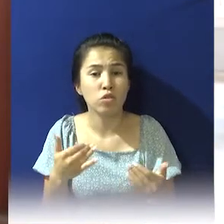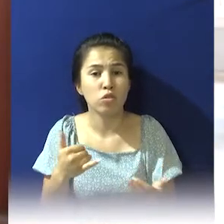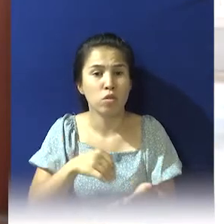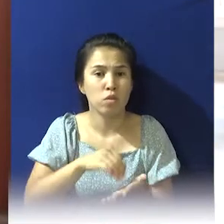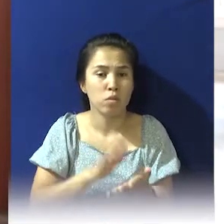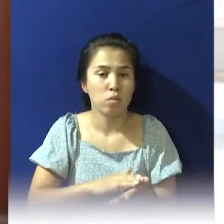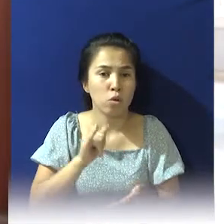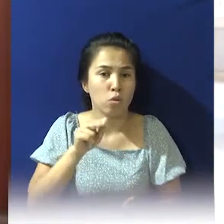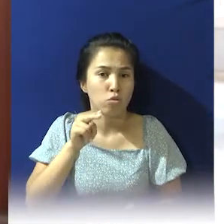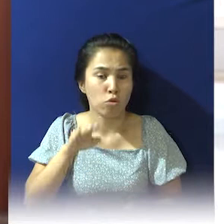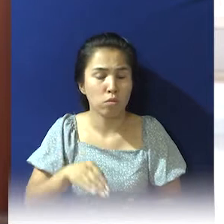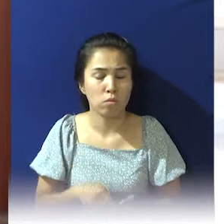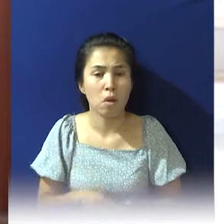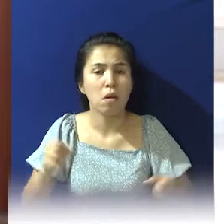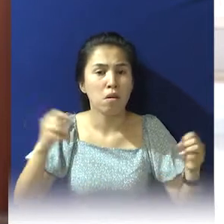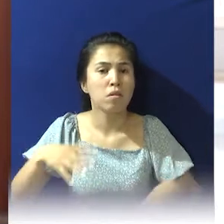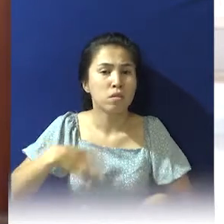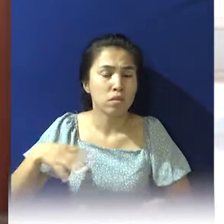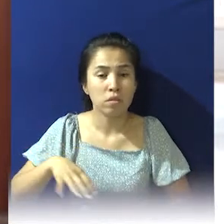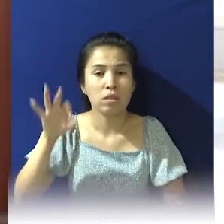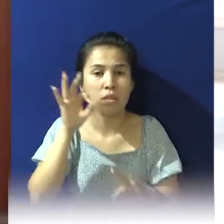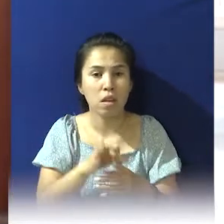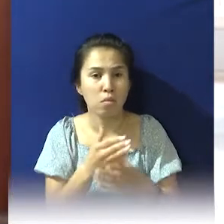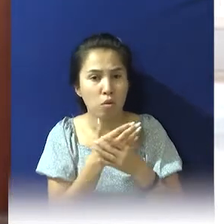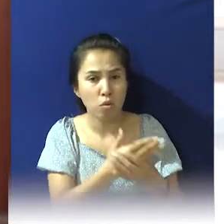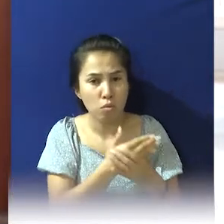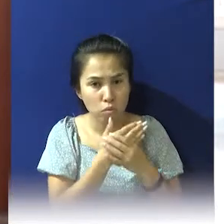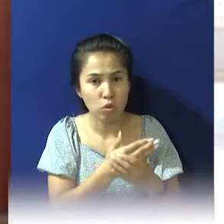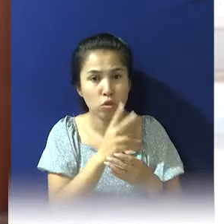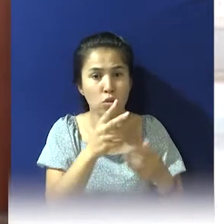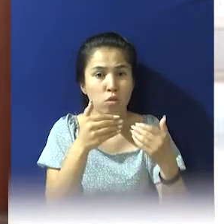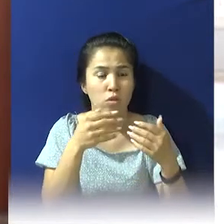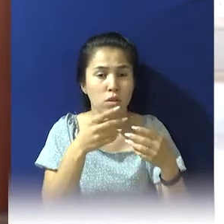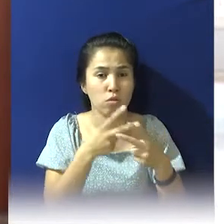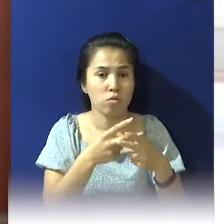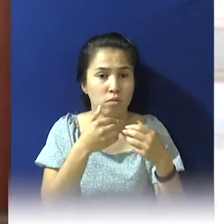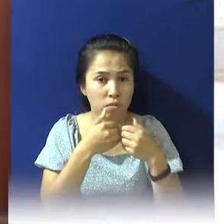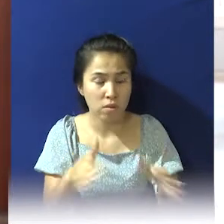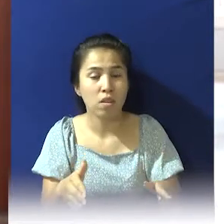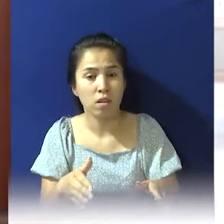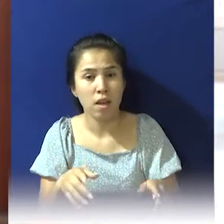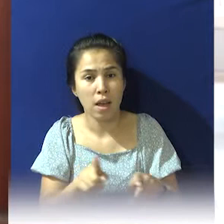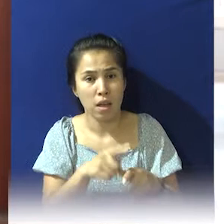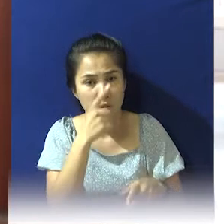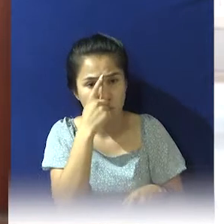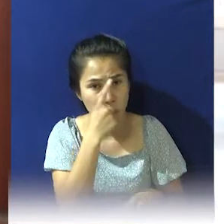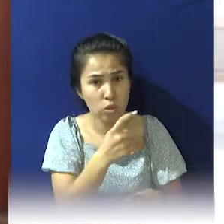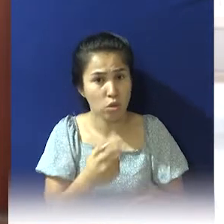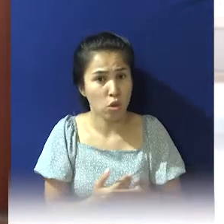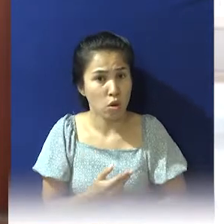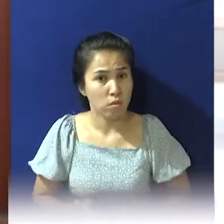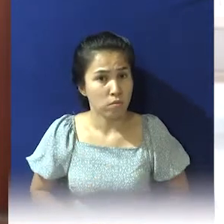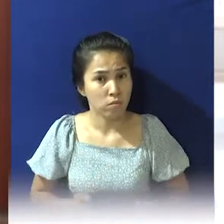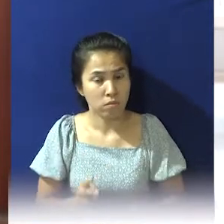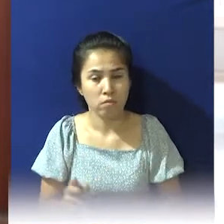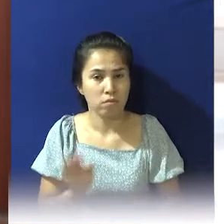встреча с неправительственными организациями для оказания социально-правовой помощи подотчетными